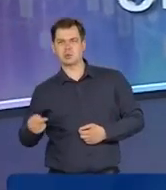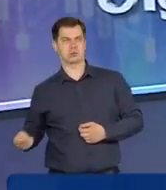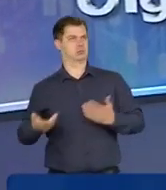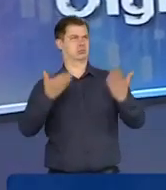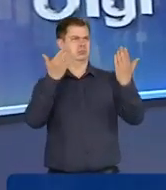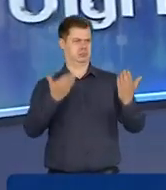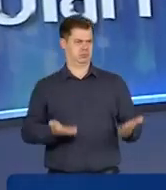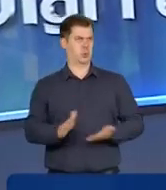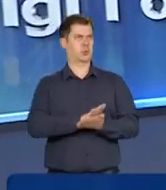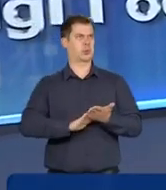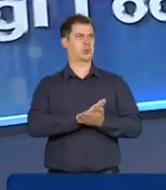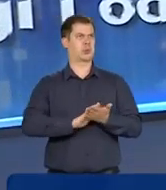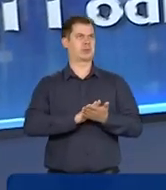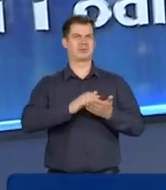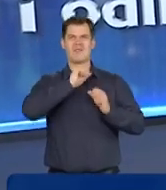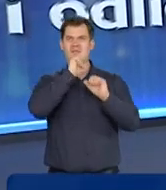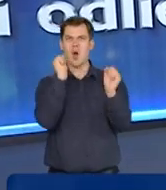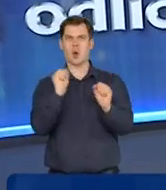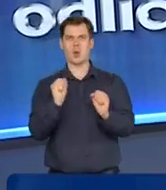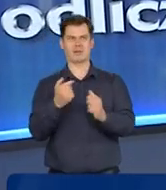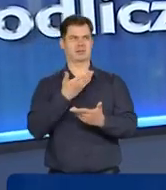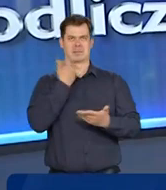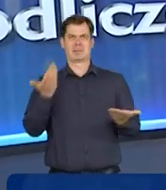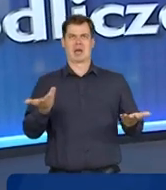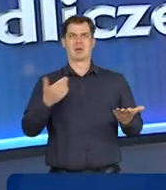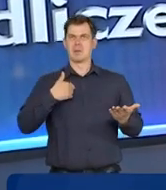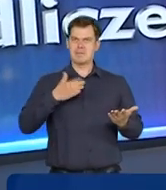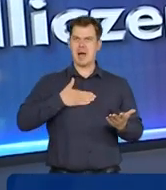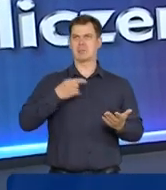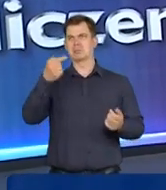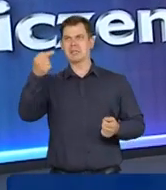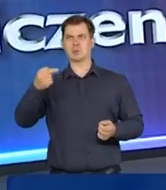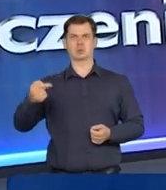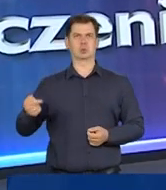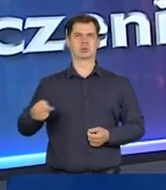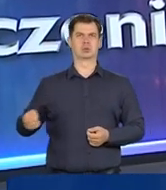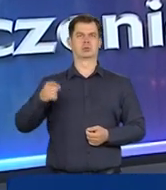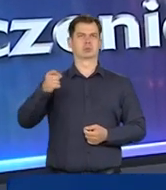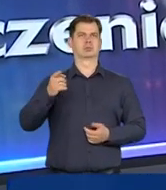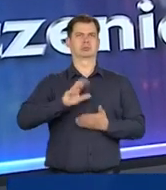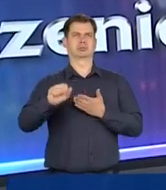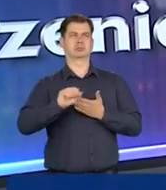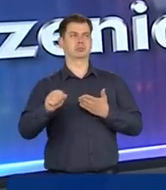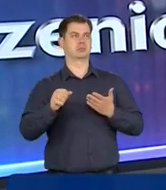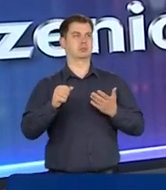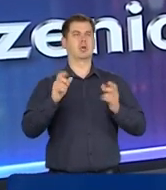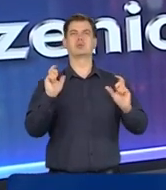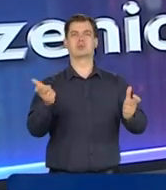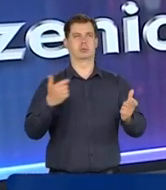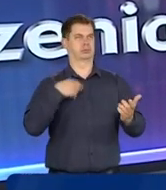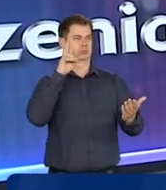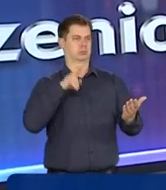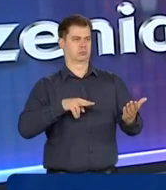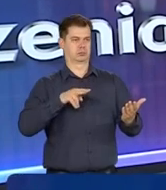prawa nie mają państwo prawa do żadnego takiego doświadczenia w ramach tego zeznania 2019 rok co w takiej sytuacji